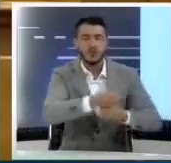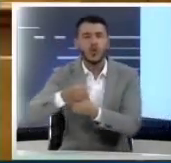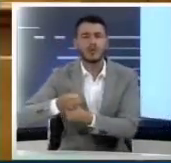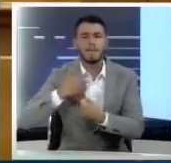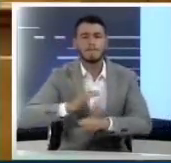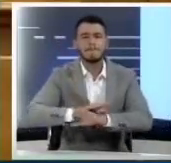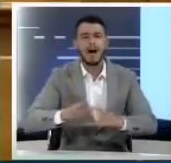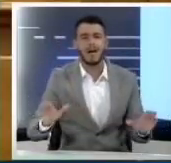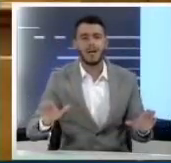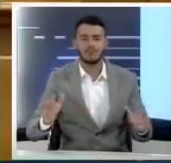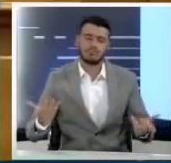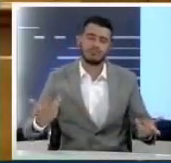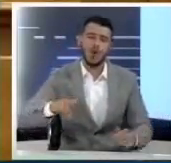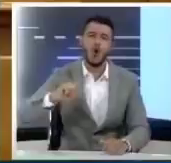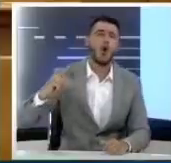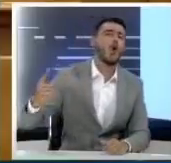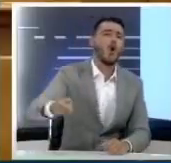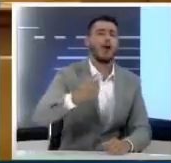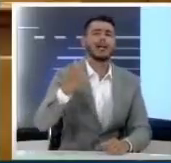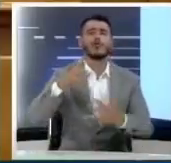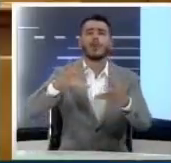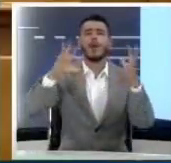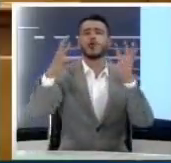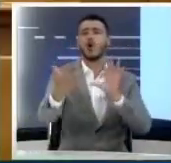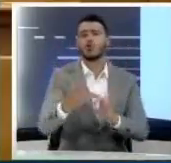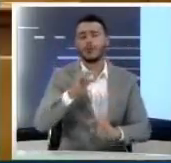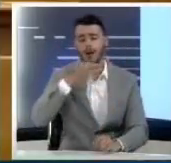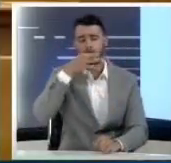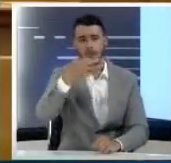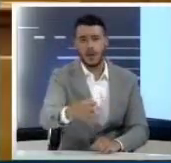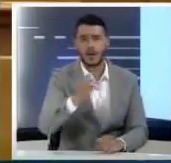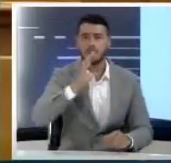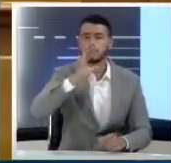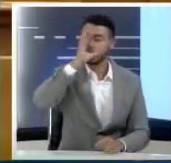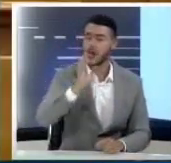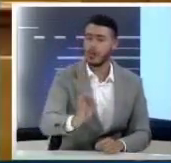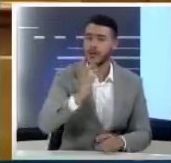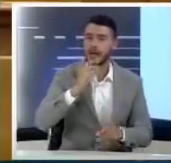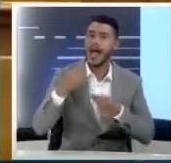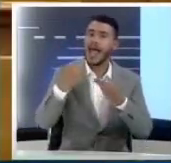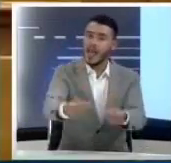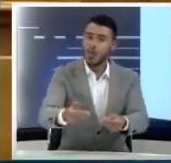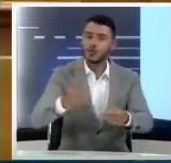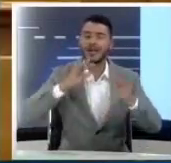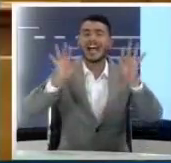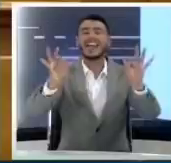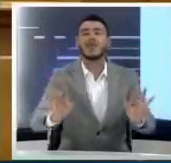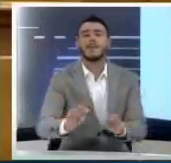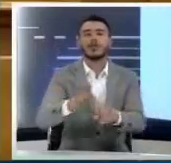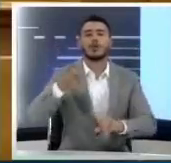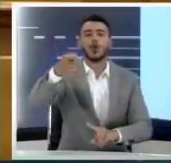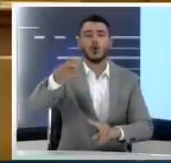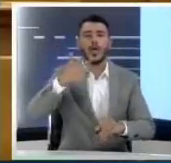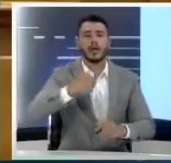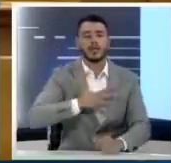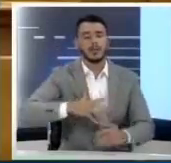Times, όλος ο οικονομικός τίτλος είπε ότι υπήρχε αυτή η ελάφρυνση στο χρέος. Το